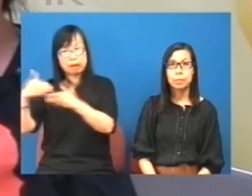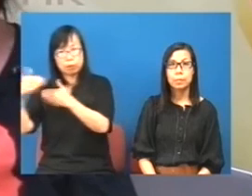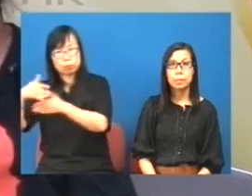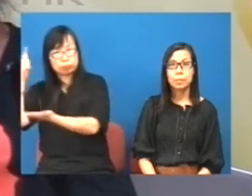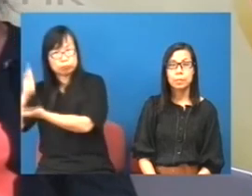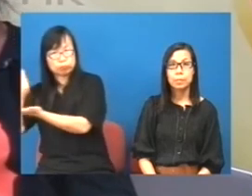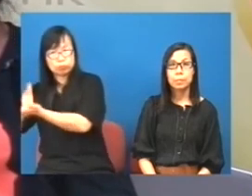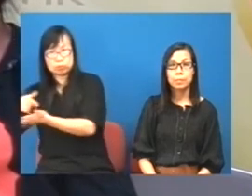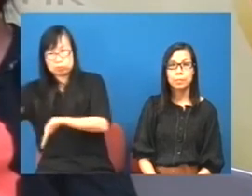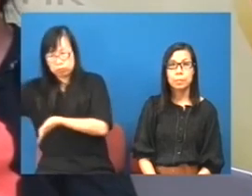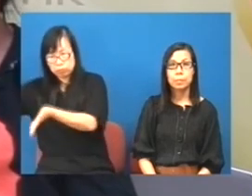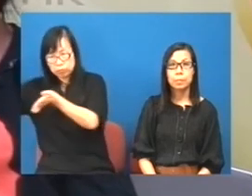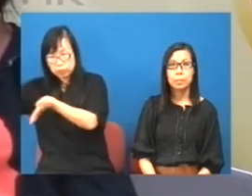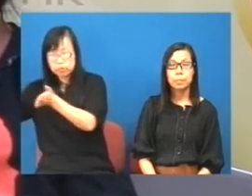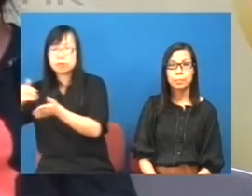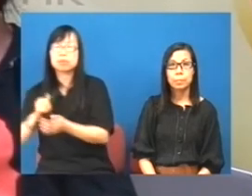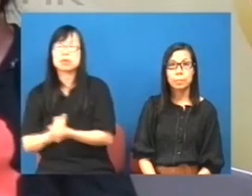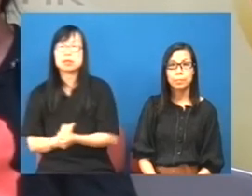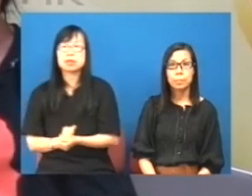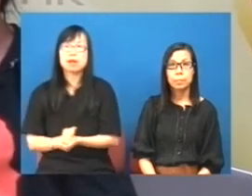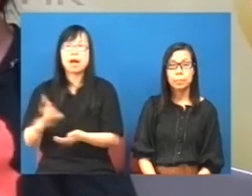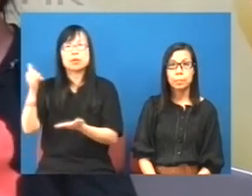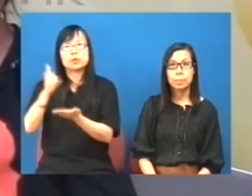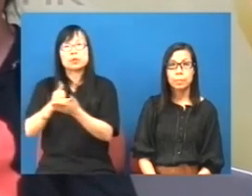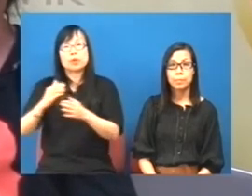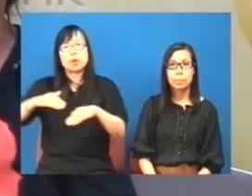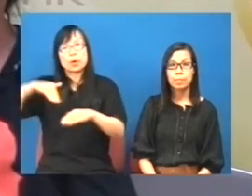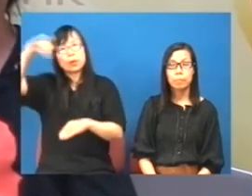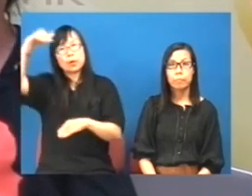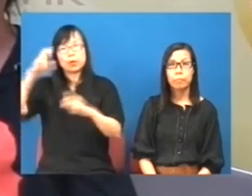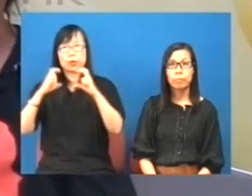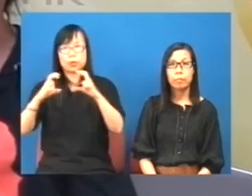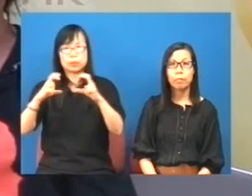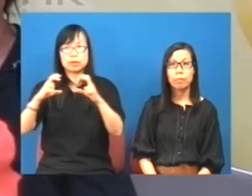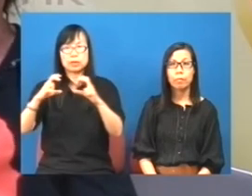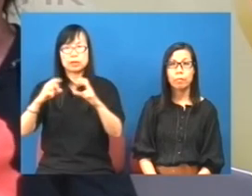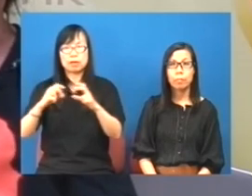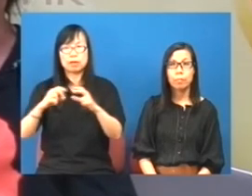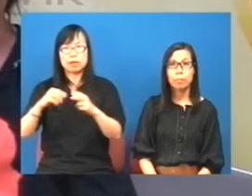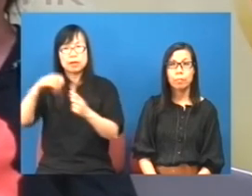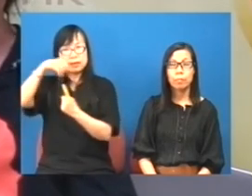高鐵的總站以至到